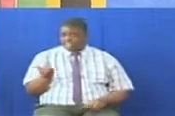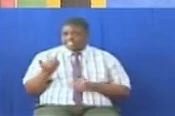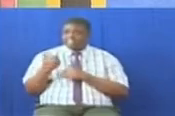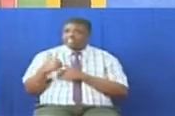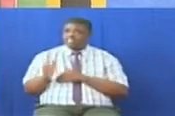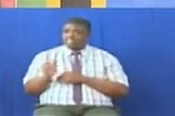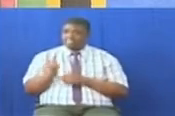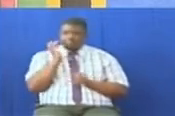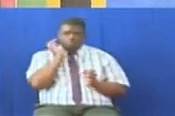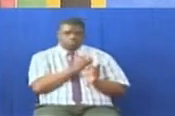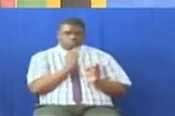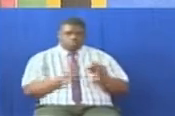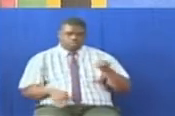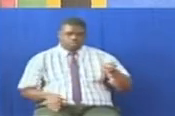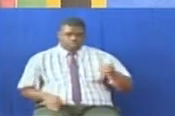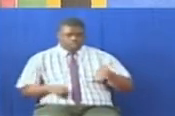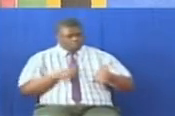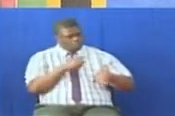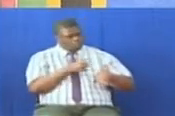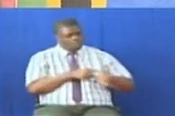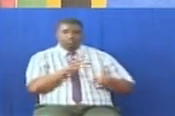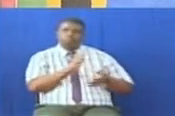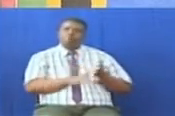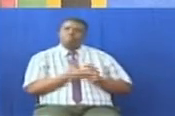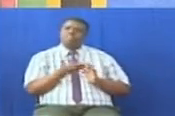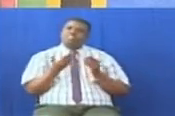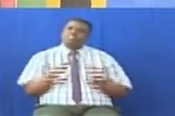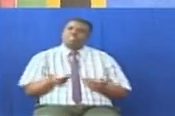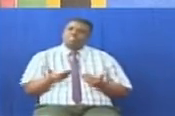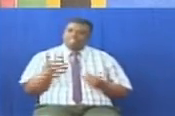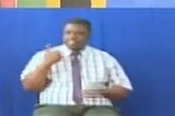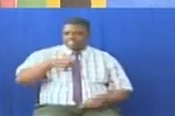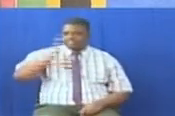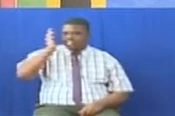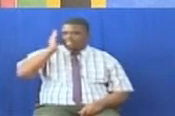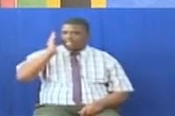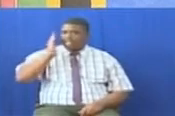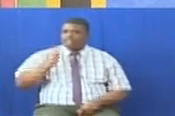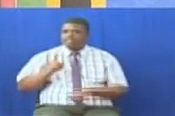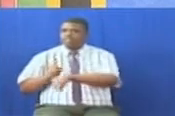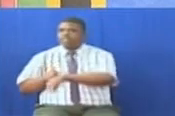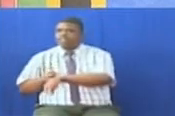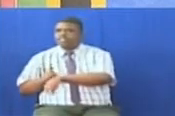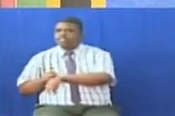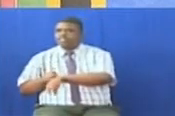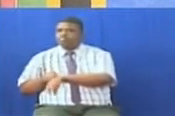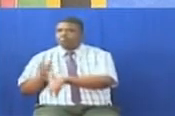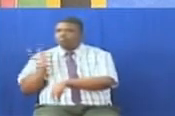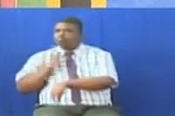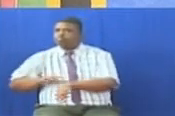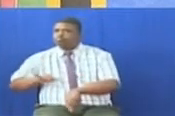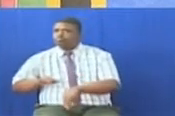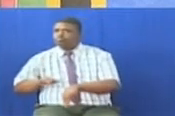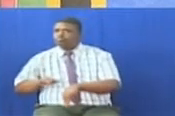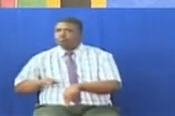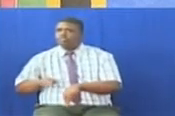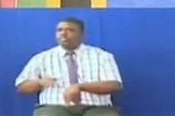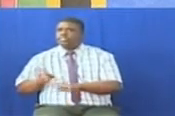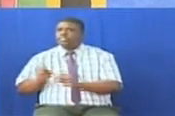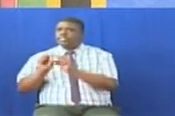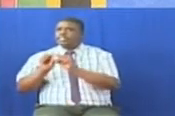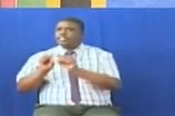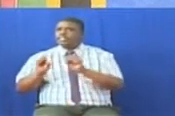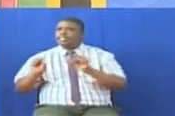yale yaliyokusudiwa. Ni wakati mwafaka sasa. Asante sana Mheshimiwa, kengele imegonga. Nataka umalizie sentensi,